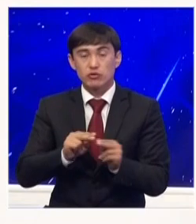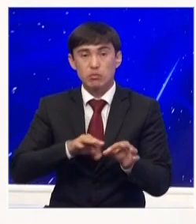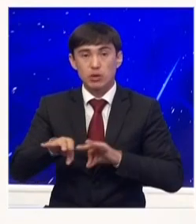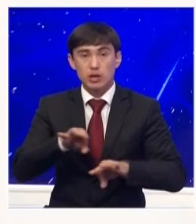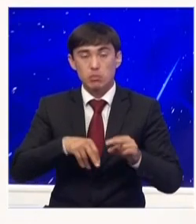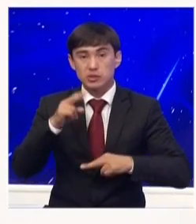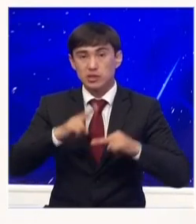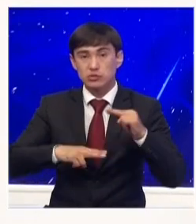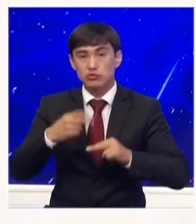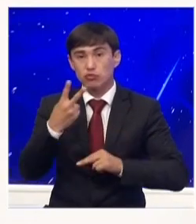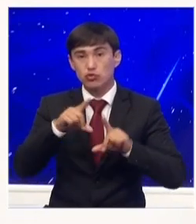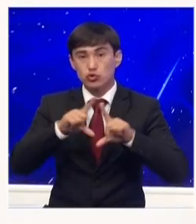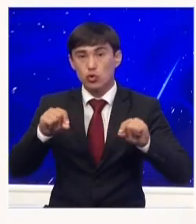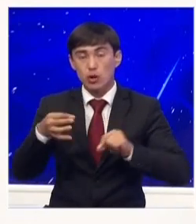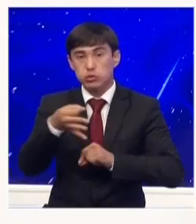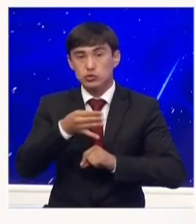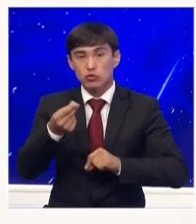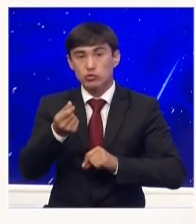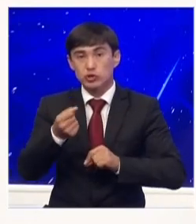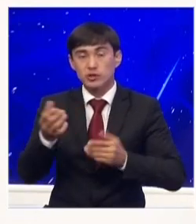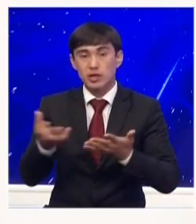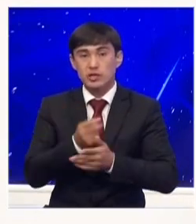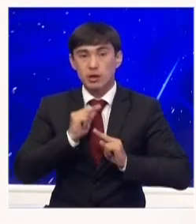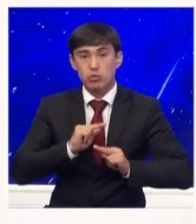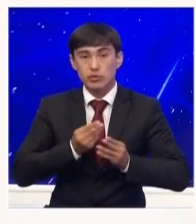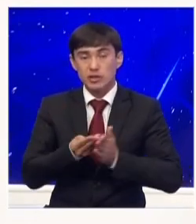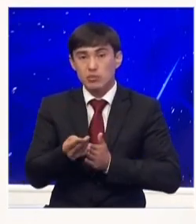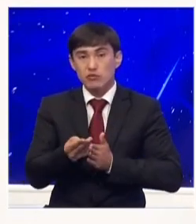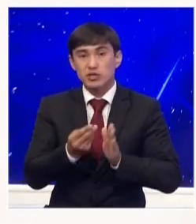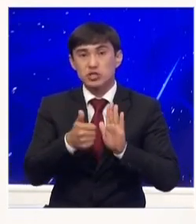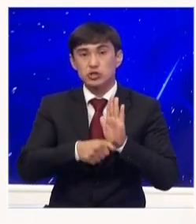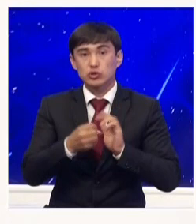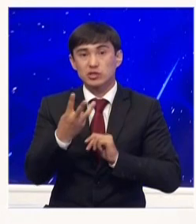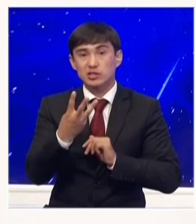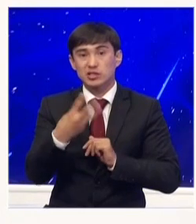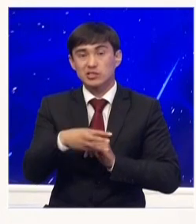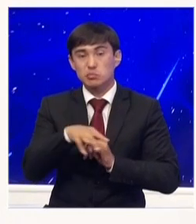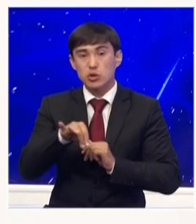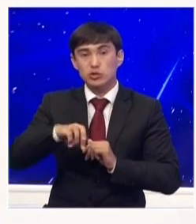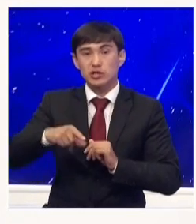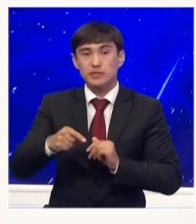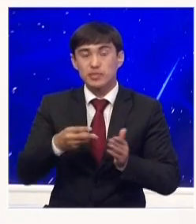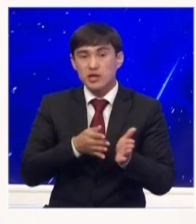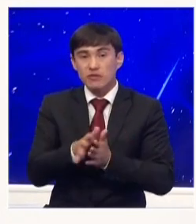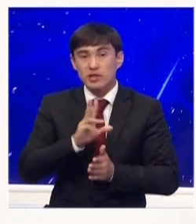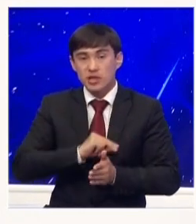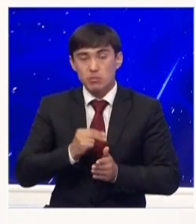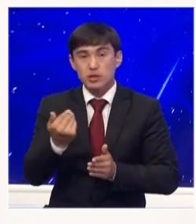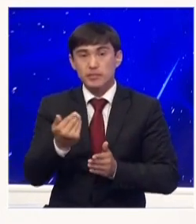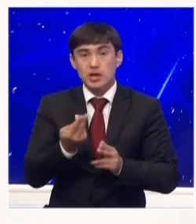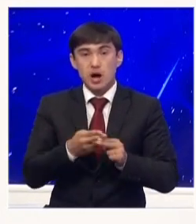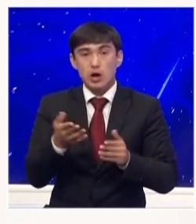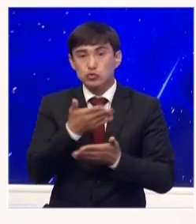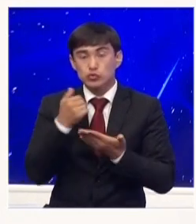по строительству двух школ. Из областного бюджета на эти работы было выделено 630 миллионов тенге. Также неосвоение произошло из-за